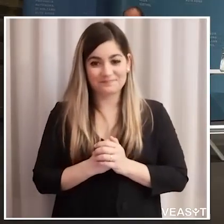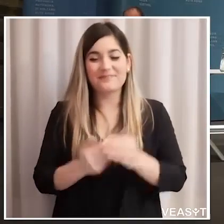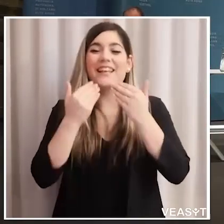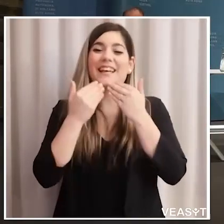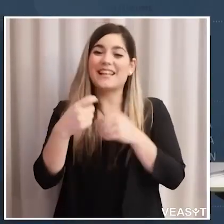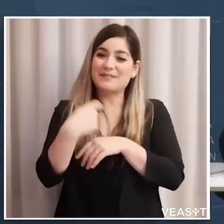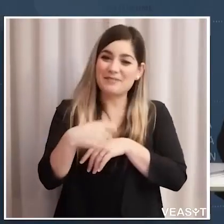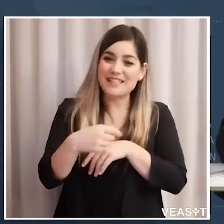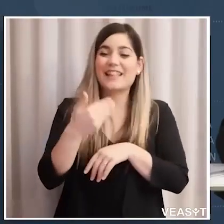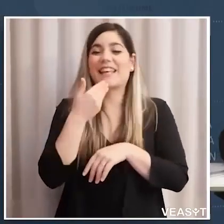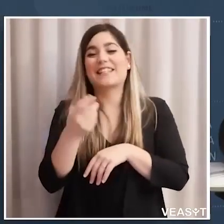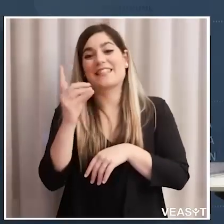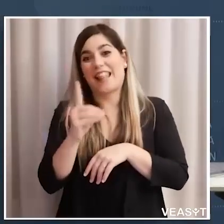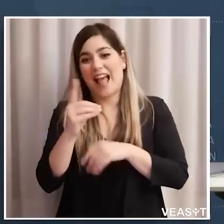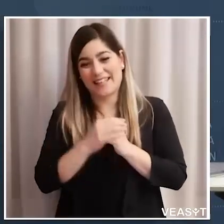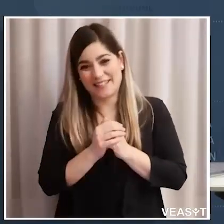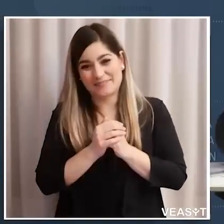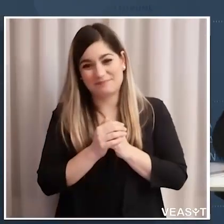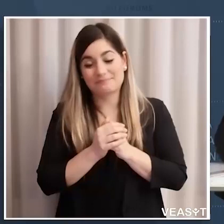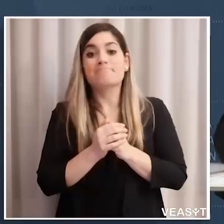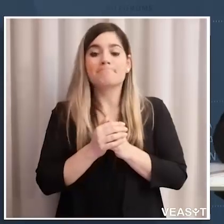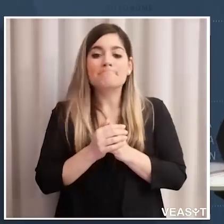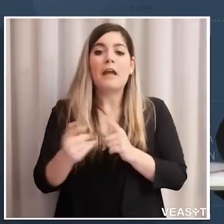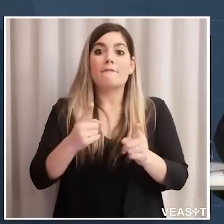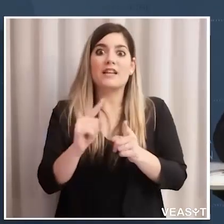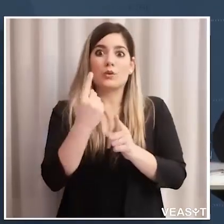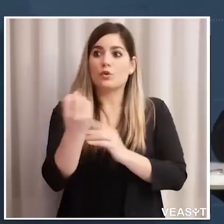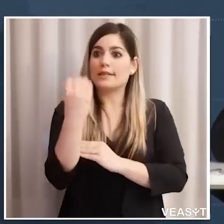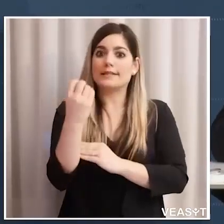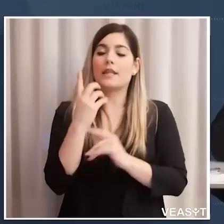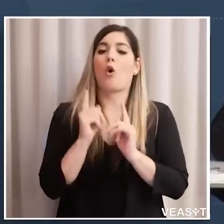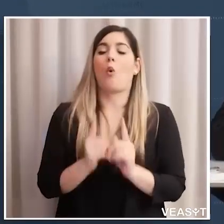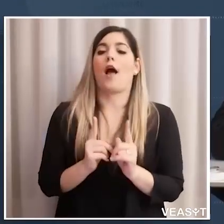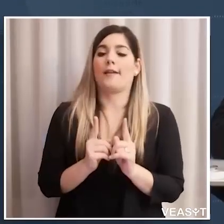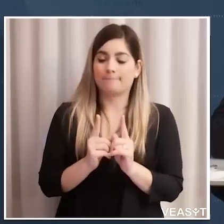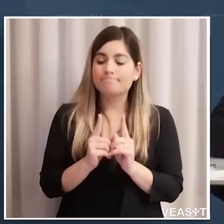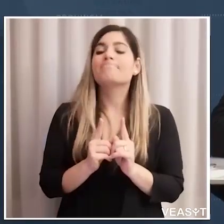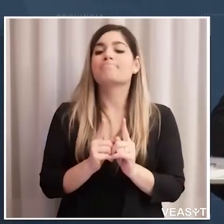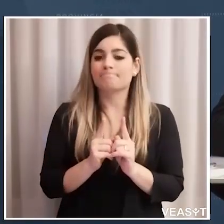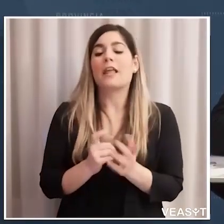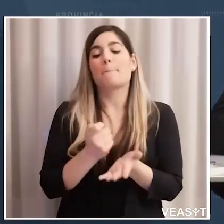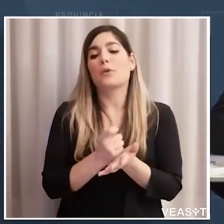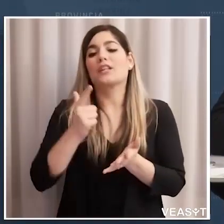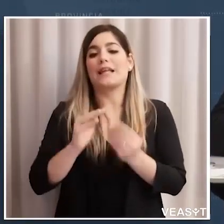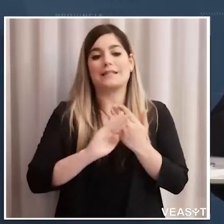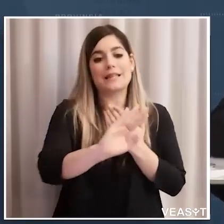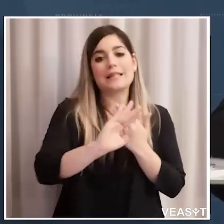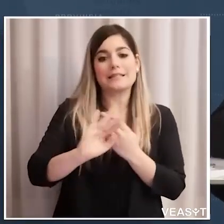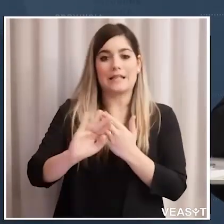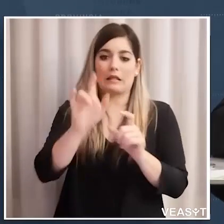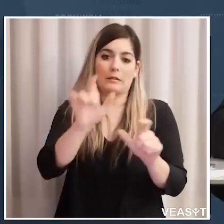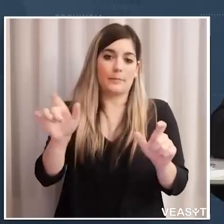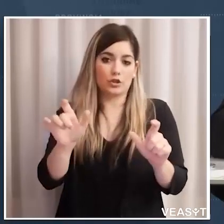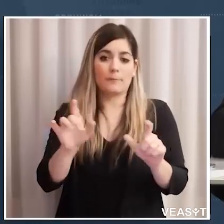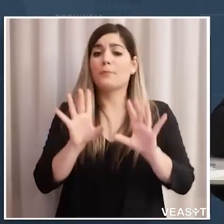Grazie Presidente, grazie Daniel. Cosa ci ha insegnato la fase 1? La fase 1 ci ha insegnato l'importanza di stare distanti dalle